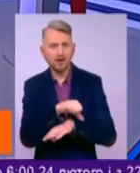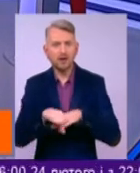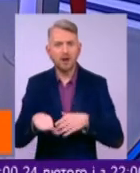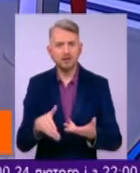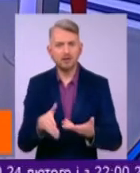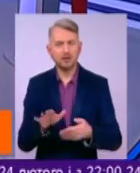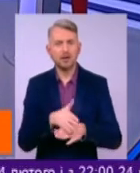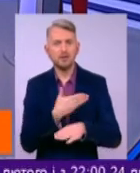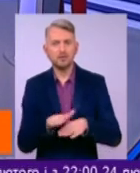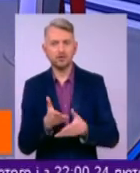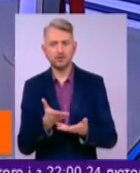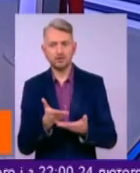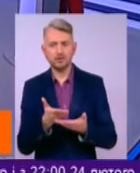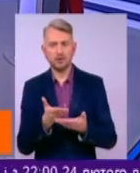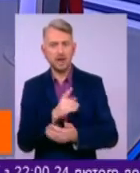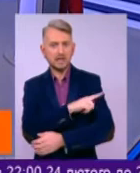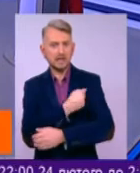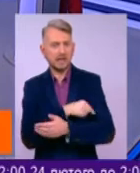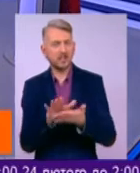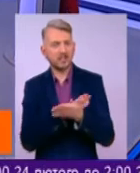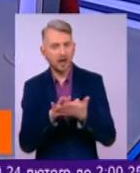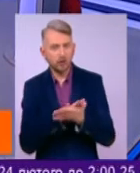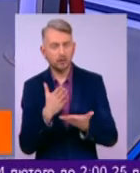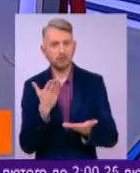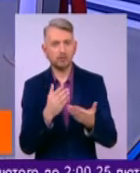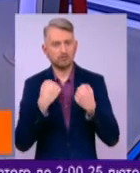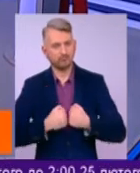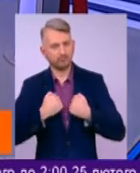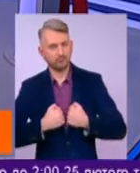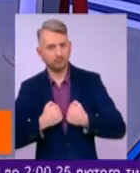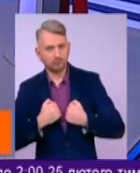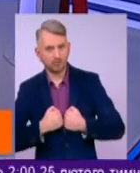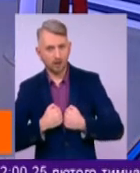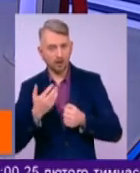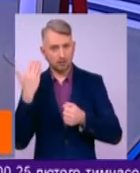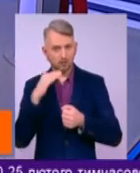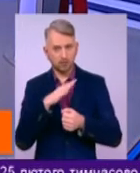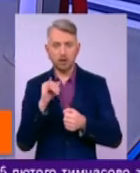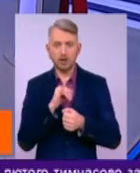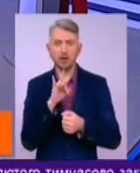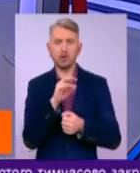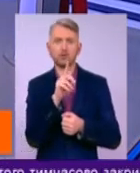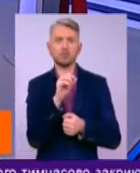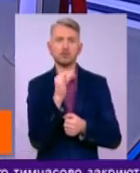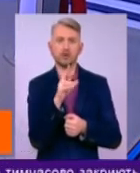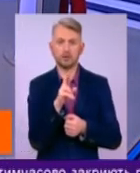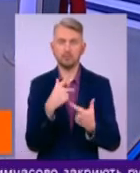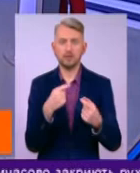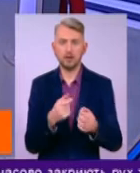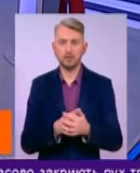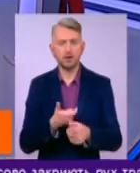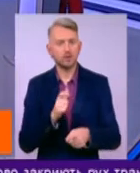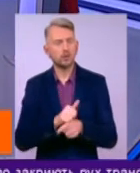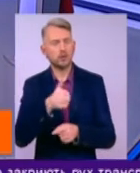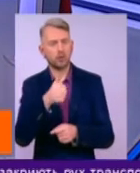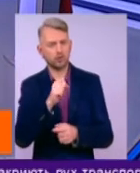між гігієною, яку саме дитину не носили в свій час, і розбещенням? Дякуємо за питання. Дуже